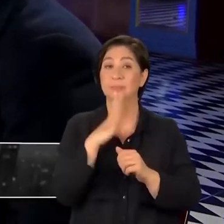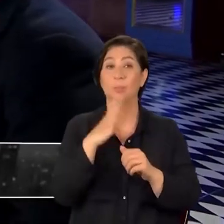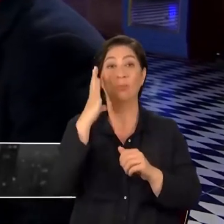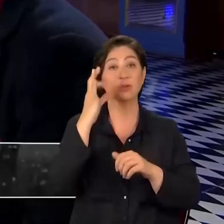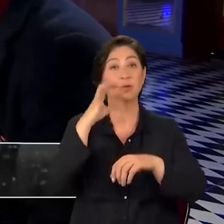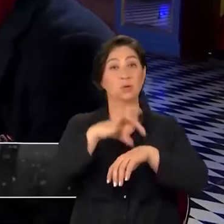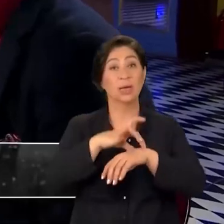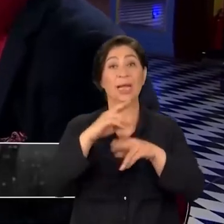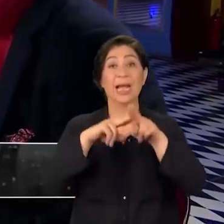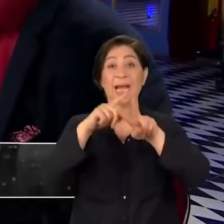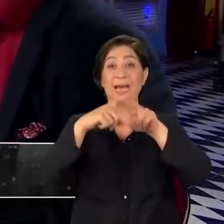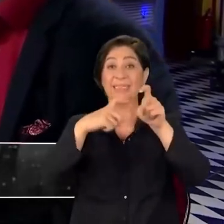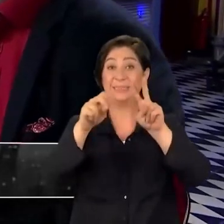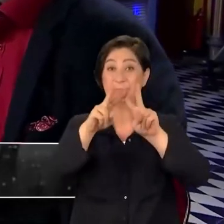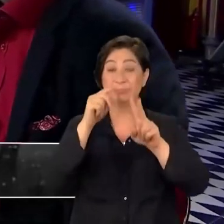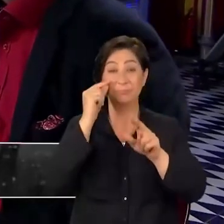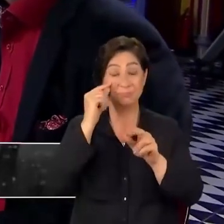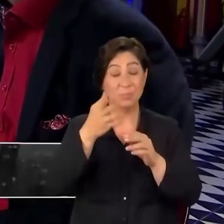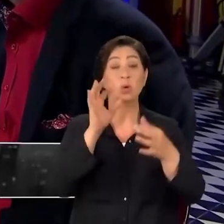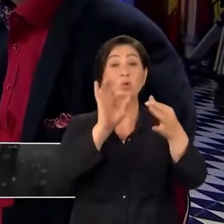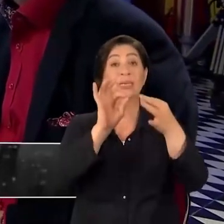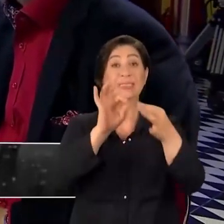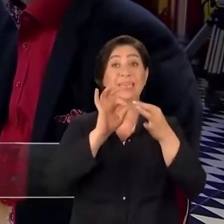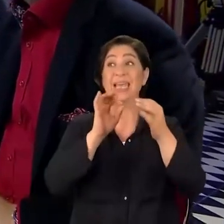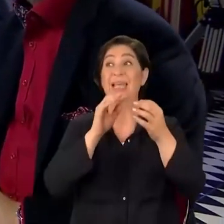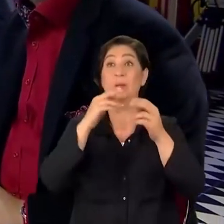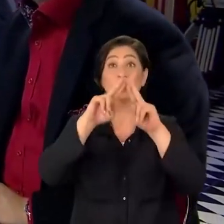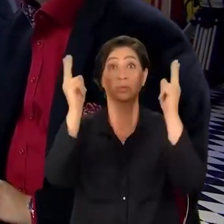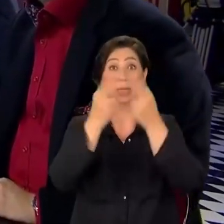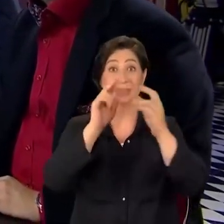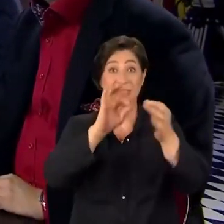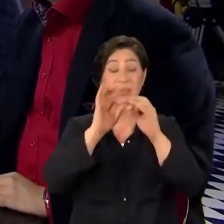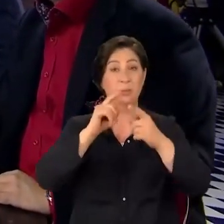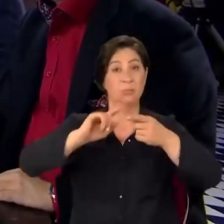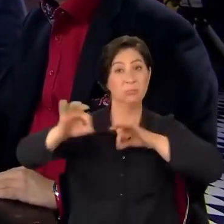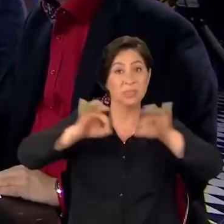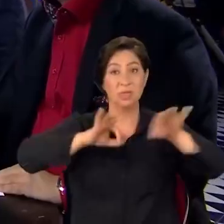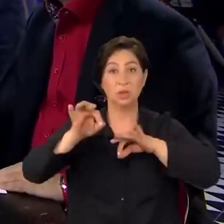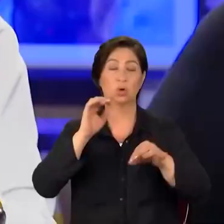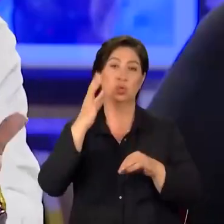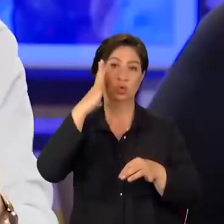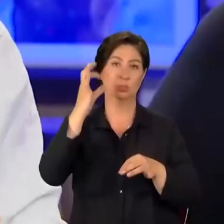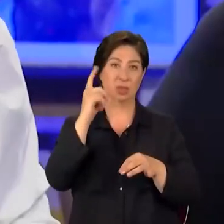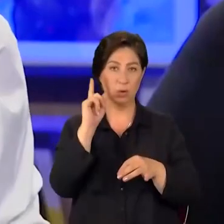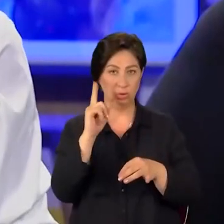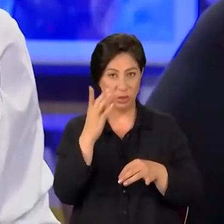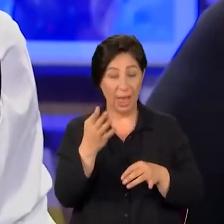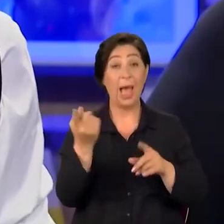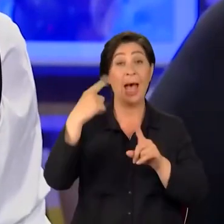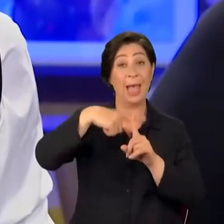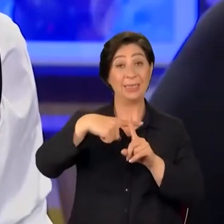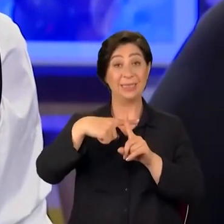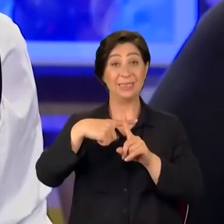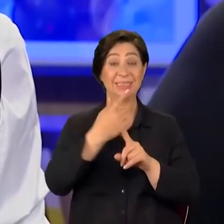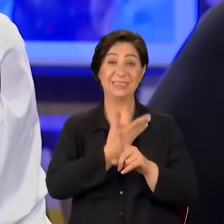konuğumuz var. Profesör Doktor Ahmet Kasımhan, uluslararası ilişkiler strateji uzmanı, bir hoca.